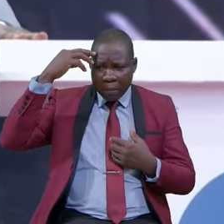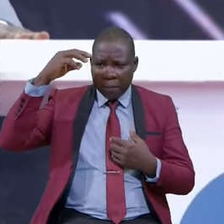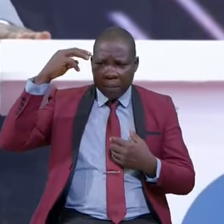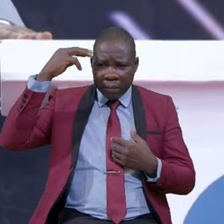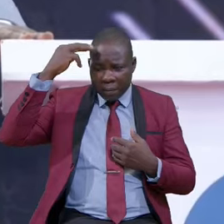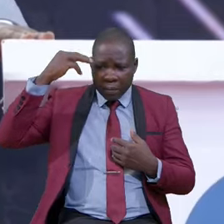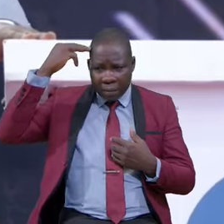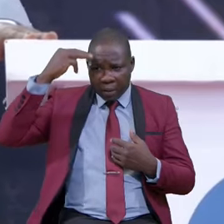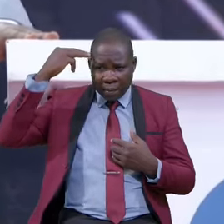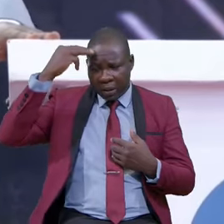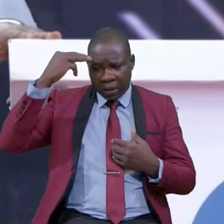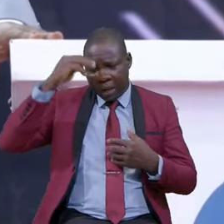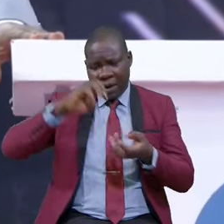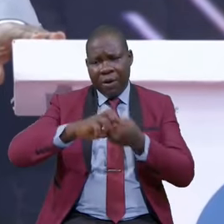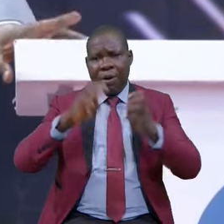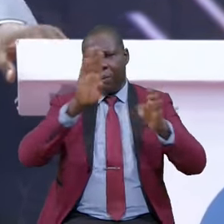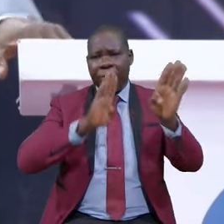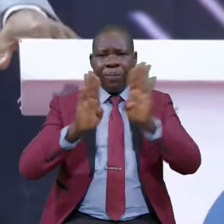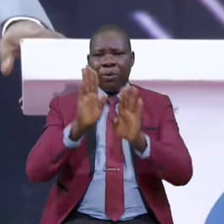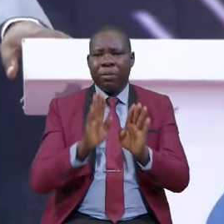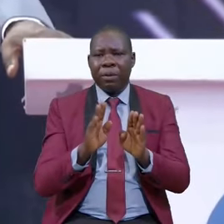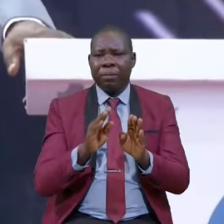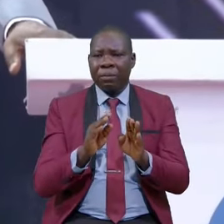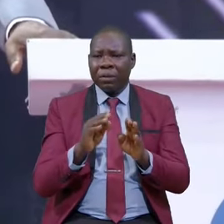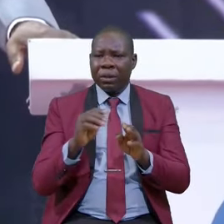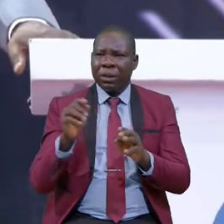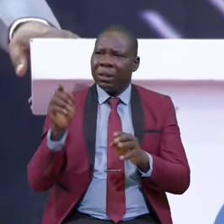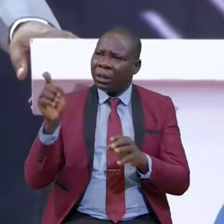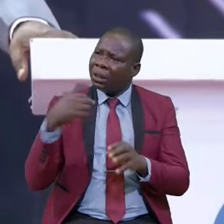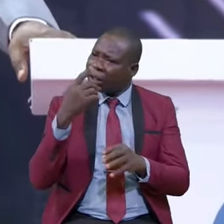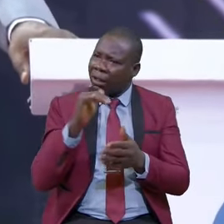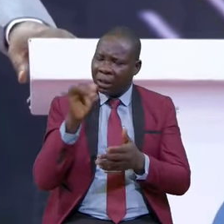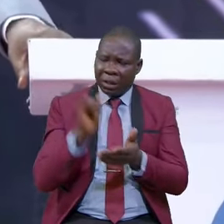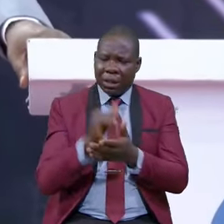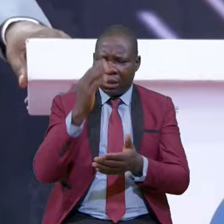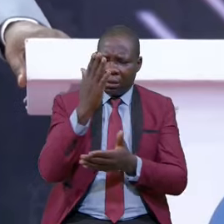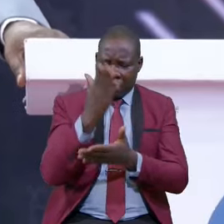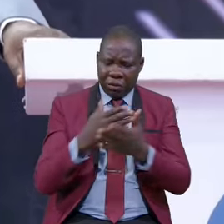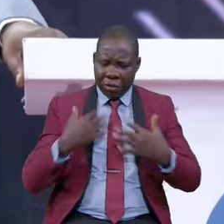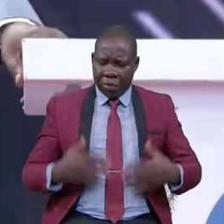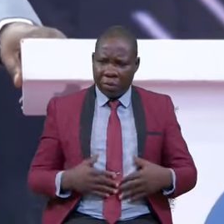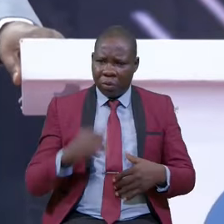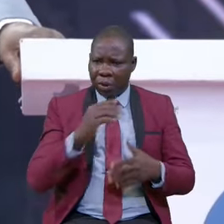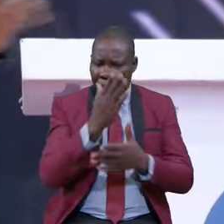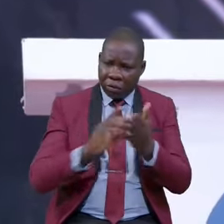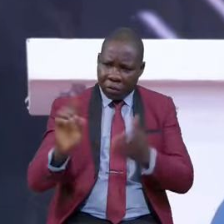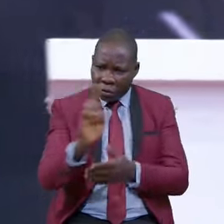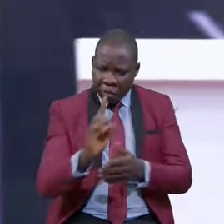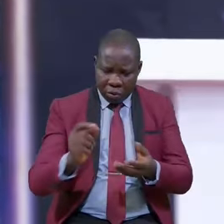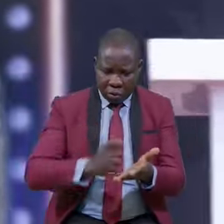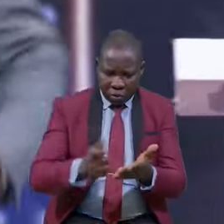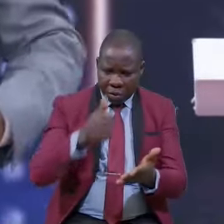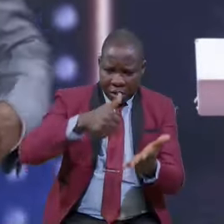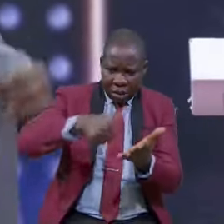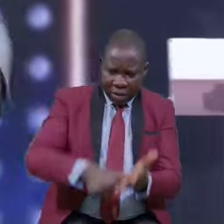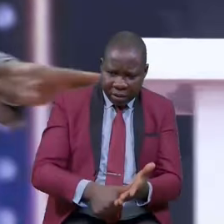avec un bic rouge. On lui avait une lettre au bic rouge. Quand il a lu la lettre, immédiatement, il était complètement... Il